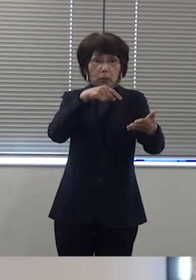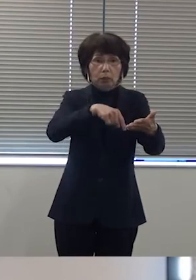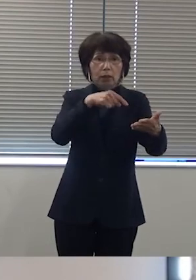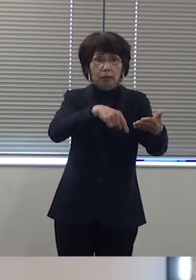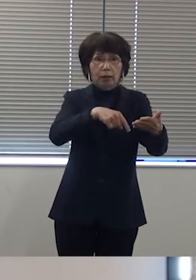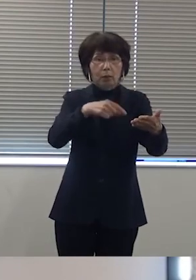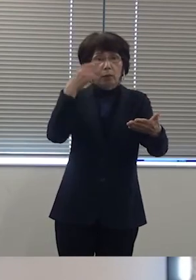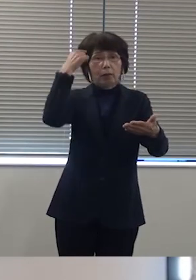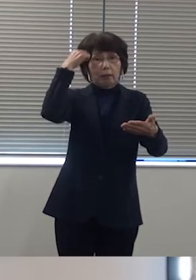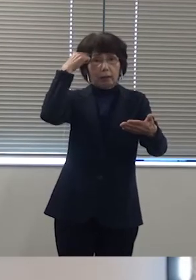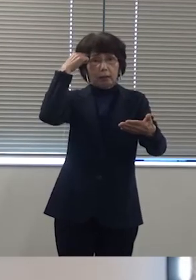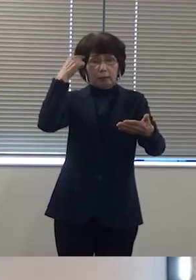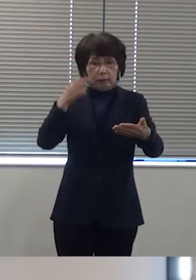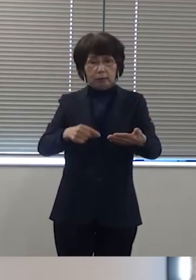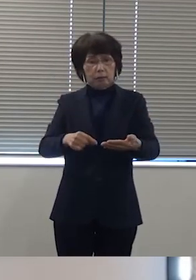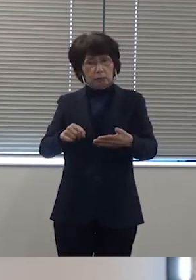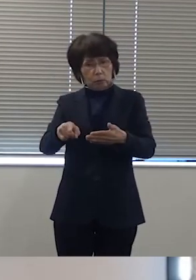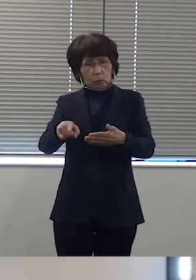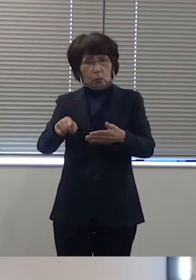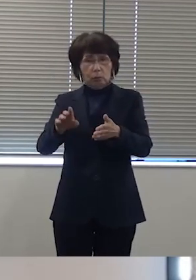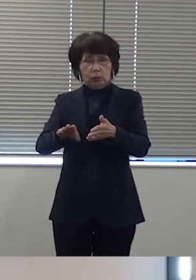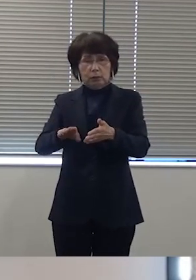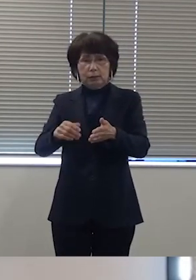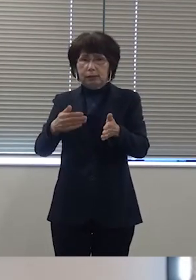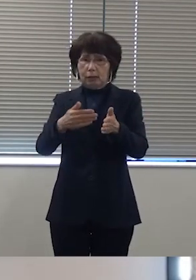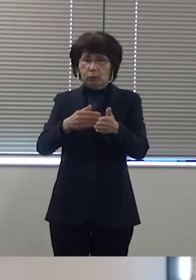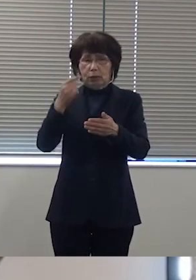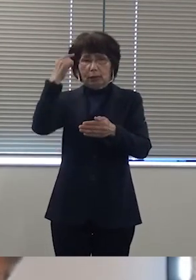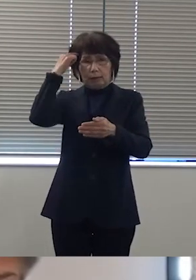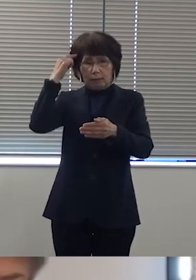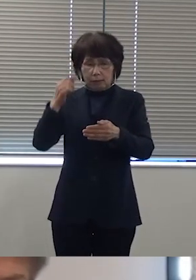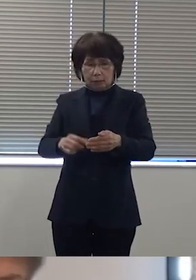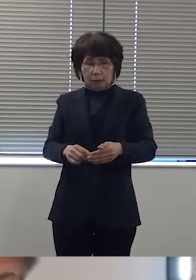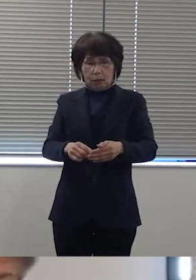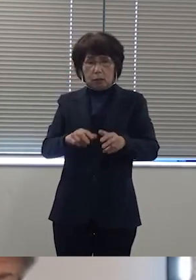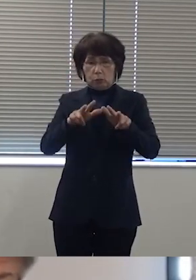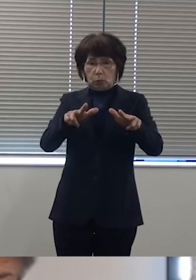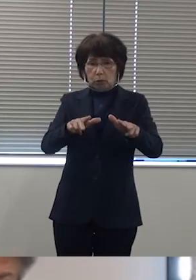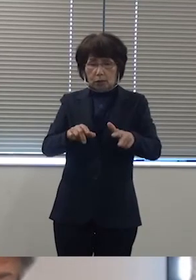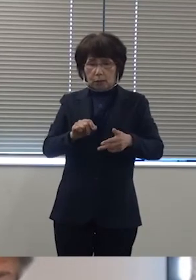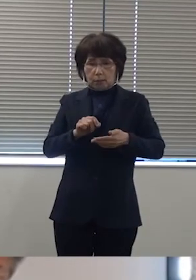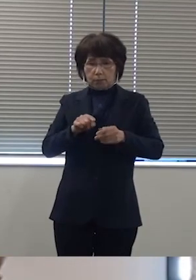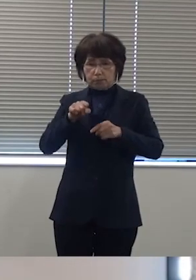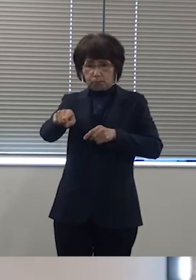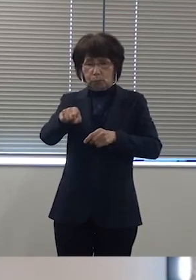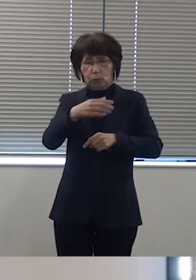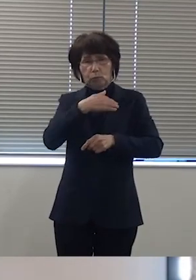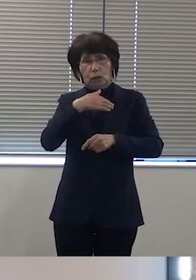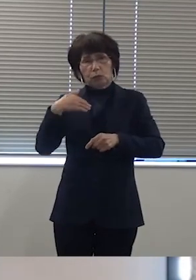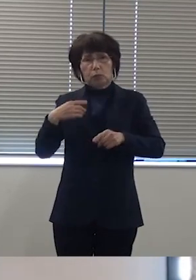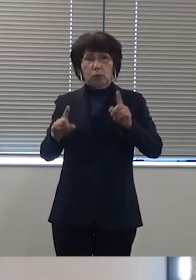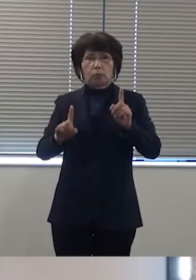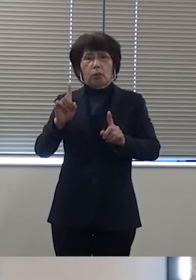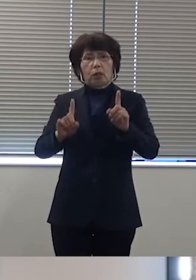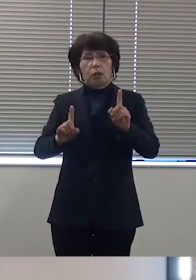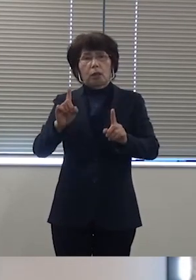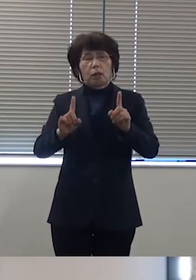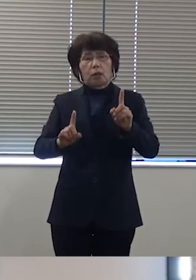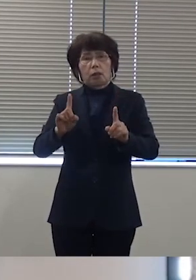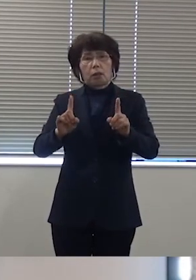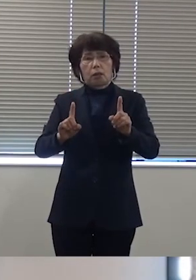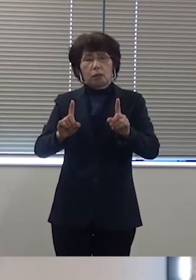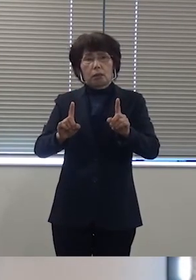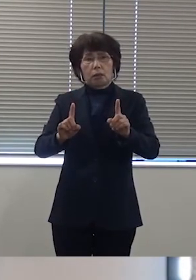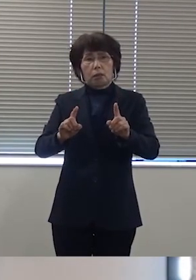例の中で指導できるものを主張していくという考えなければならない。 今通水断面は遮断されているというか、それは確保されていない